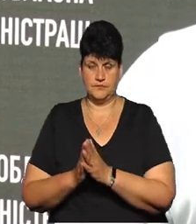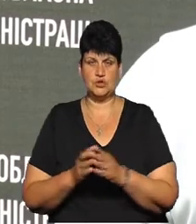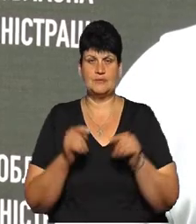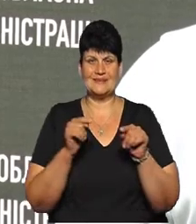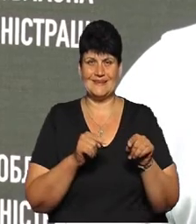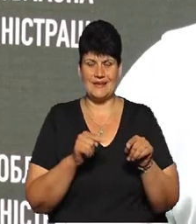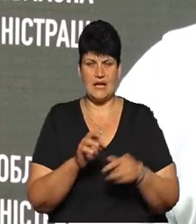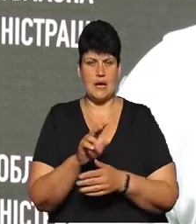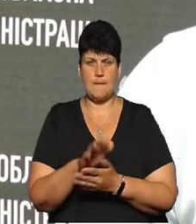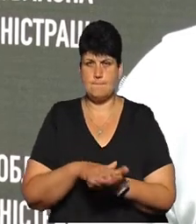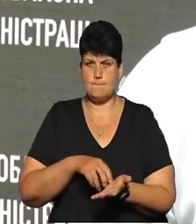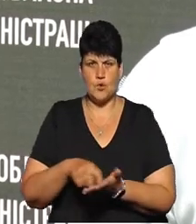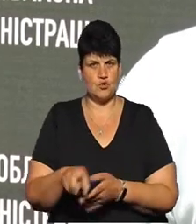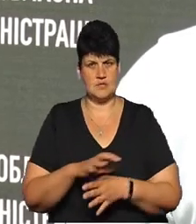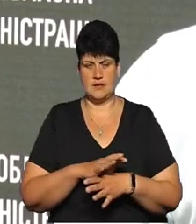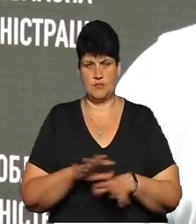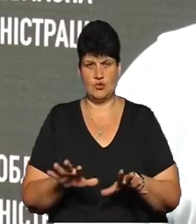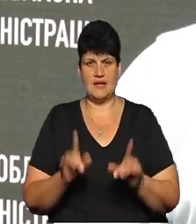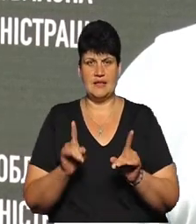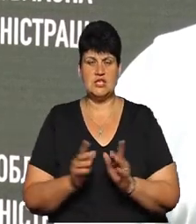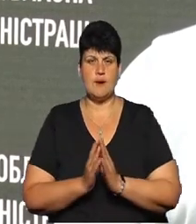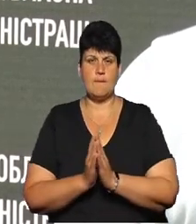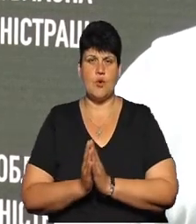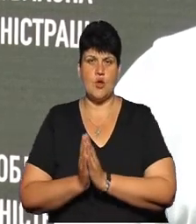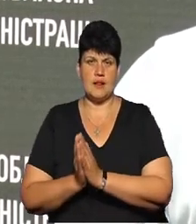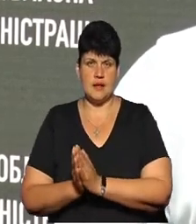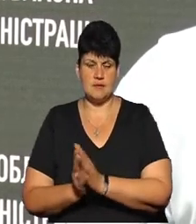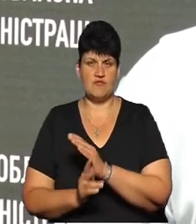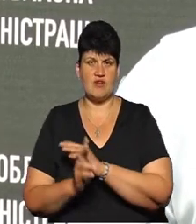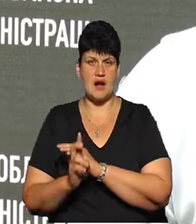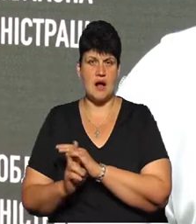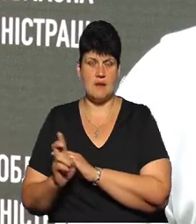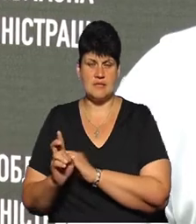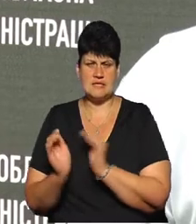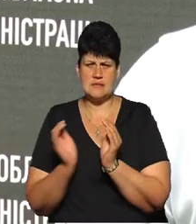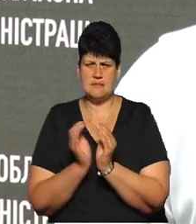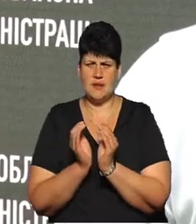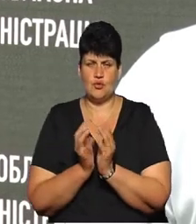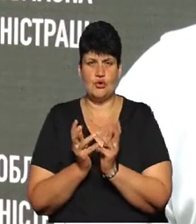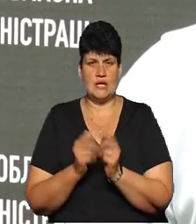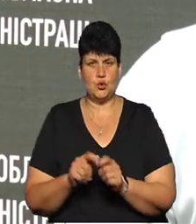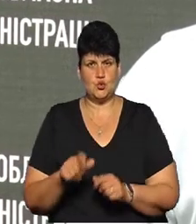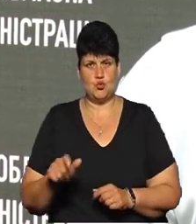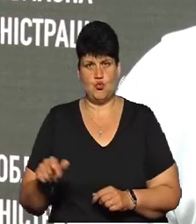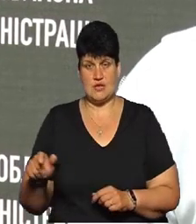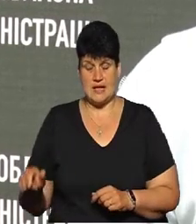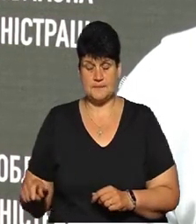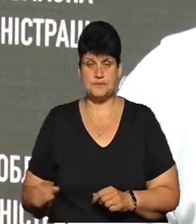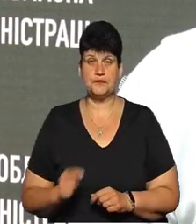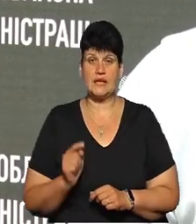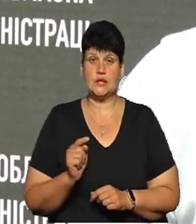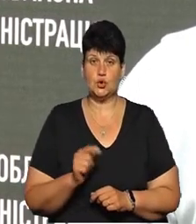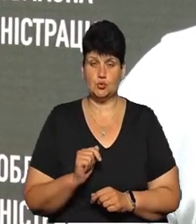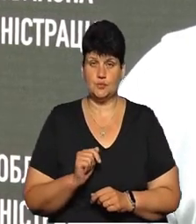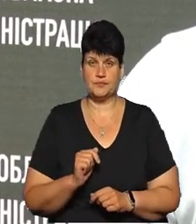було, лише були відбувалися молебні в храмах з малою кількістю людей. Тому десь